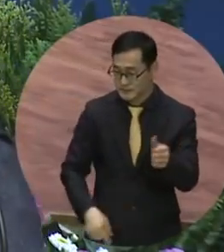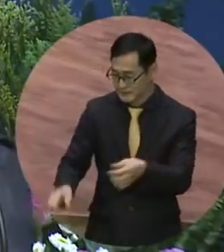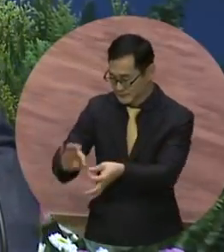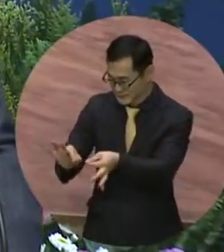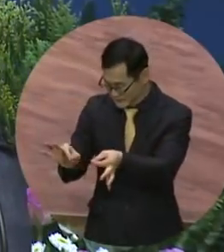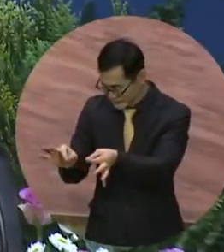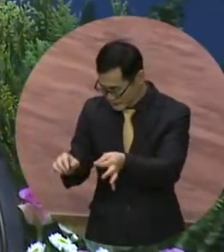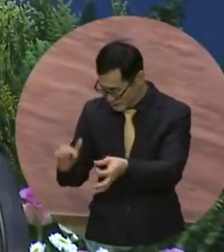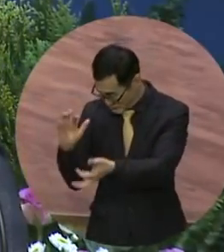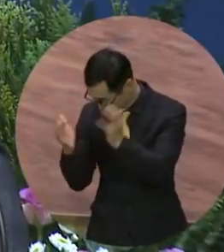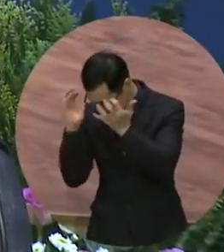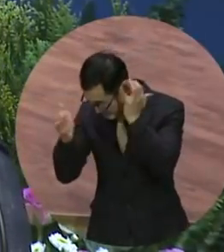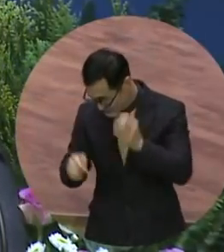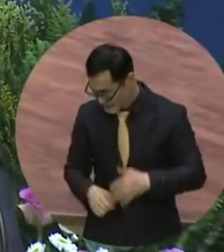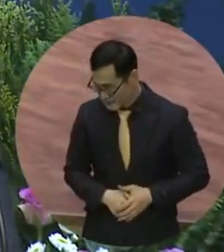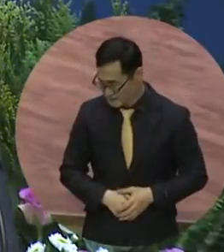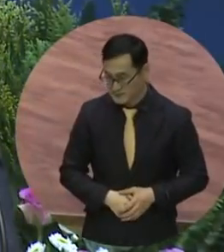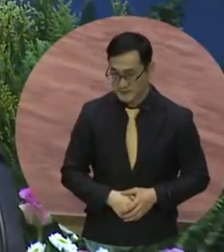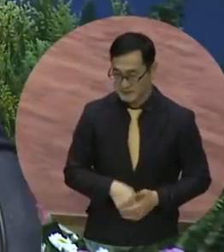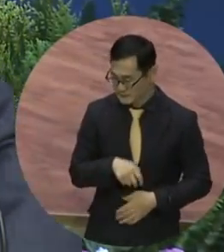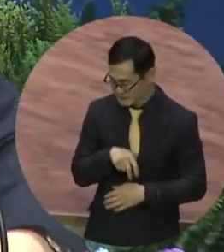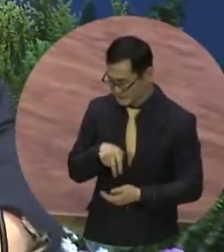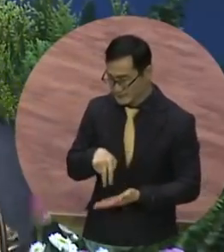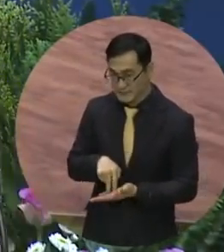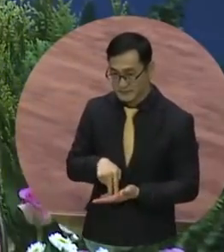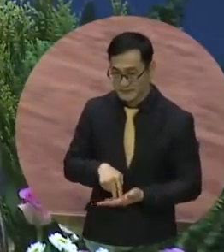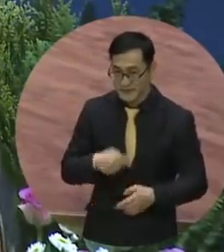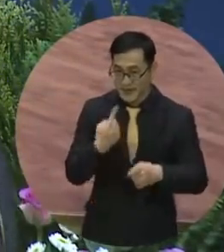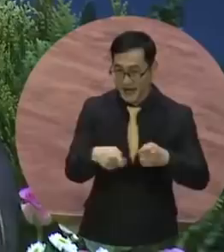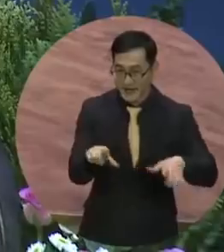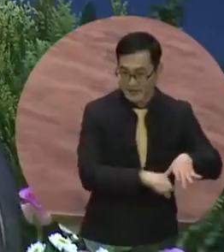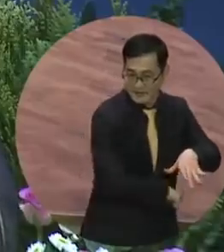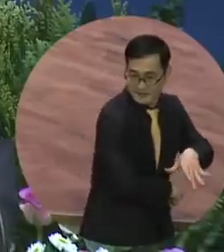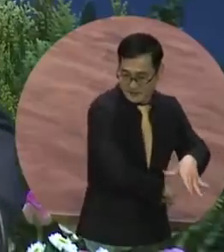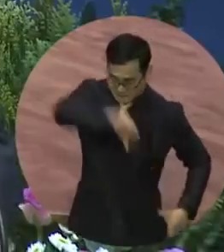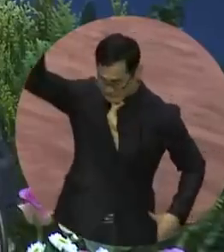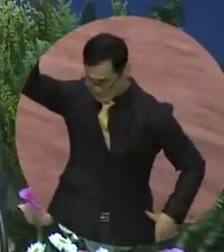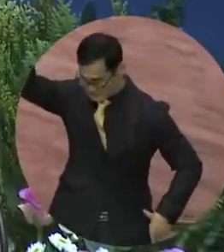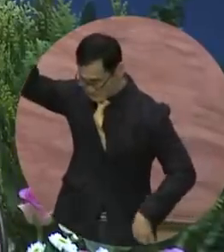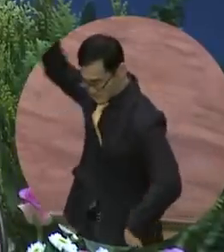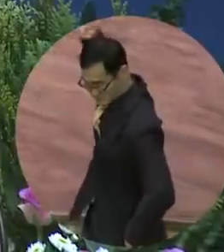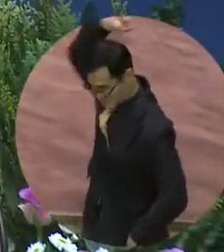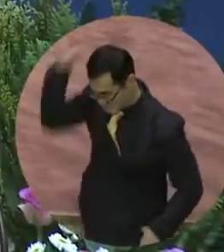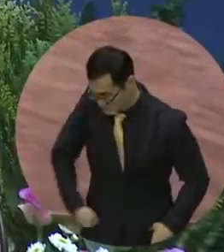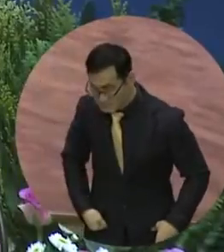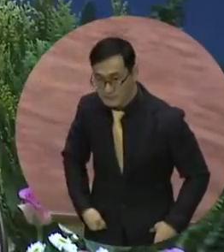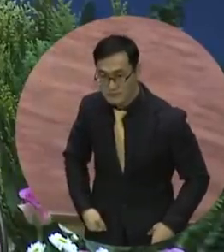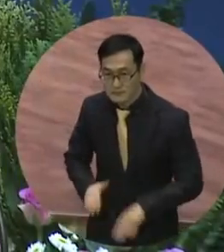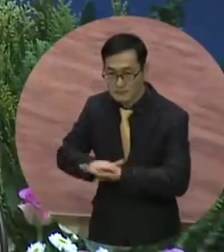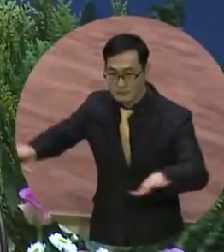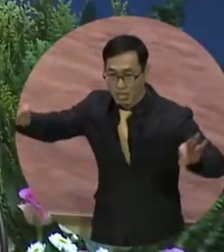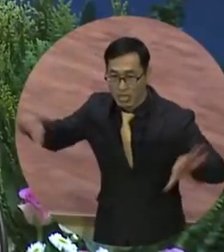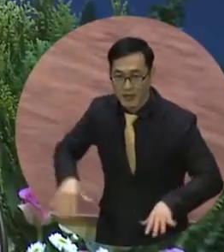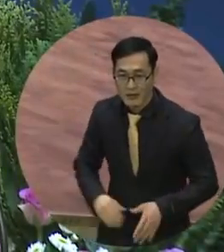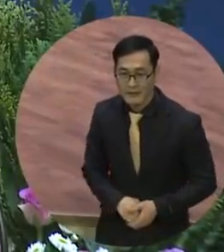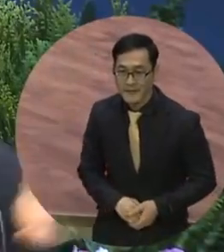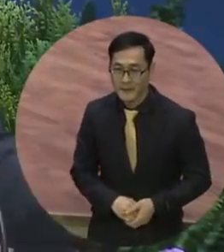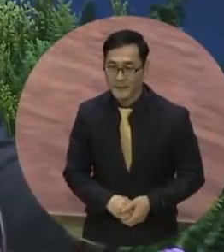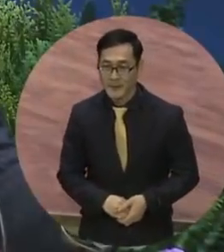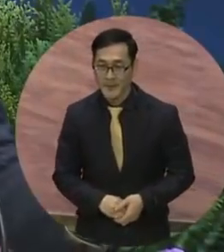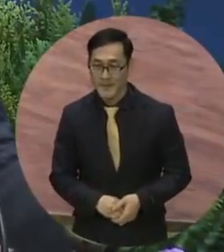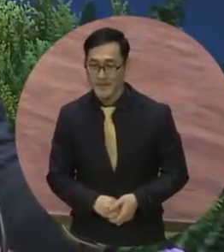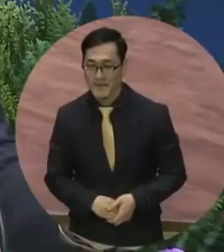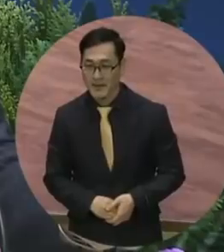알렉산더 대왕이 딱 그 앞에 서더니 갑자기 칼을 쫙 빼가지고 매듭을 쫙 쳐버렸어요.